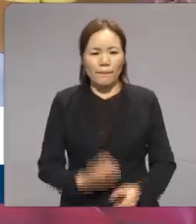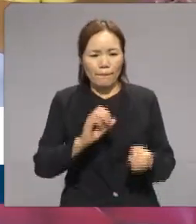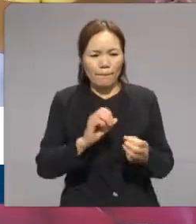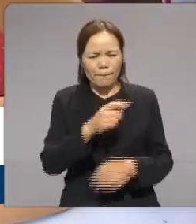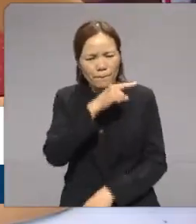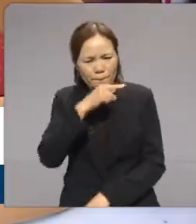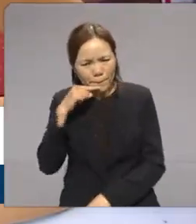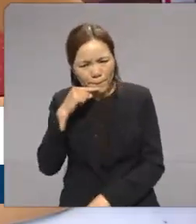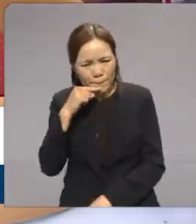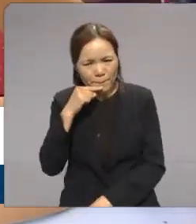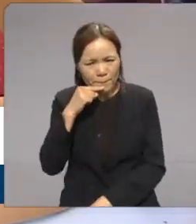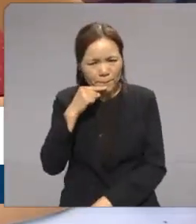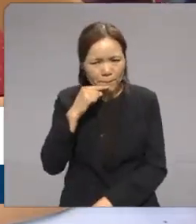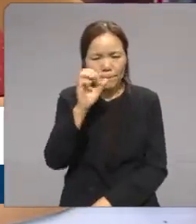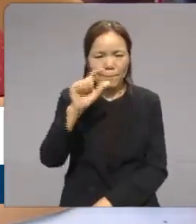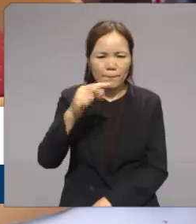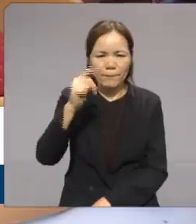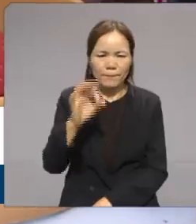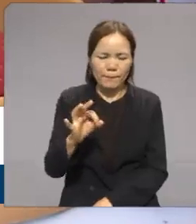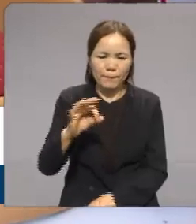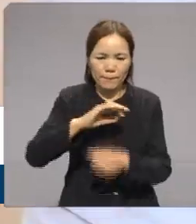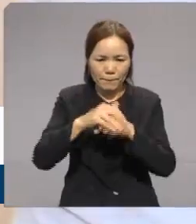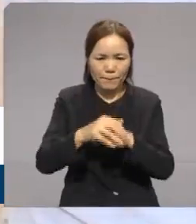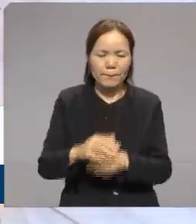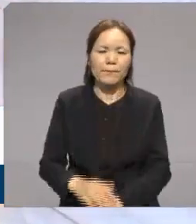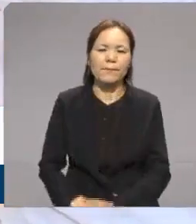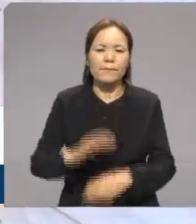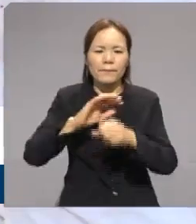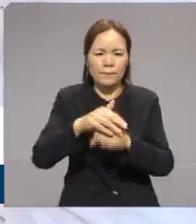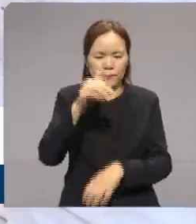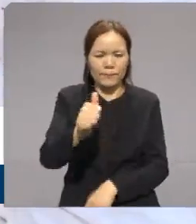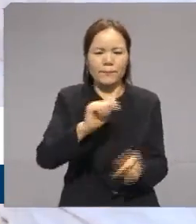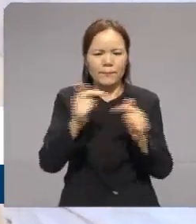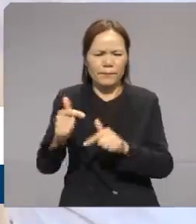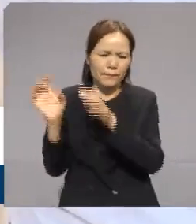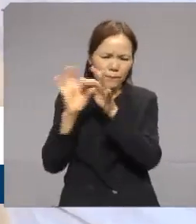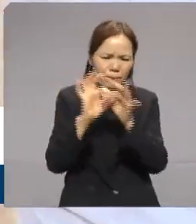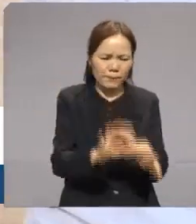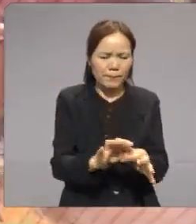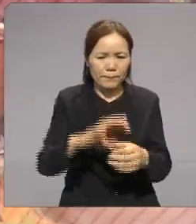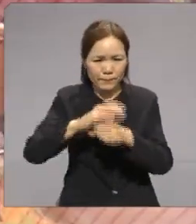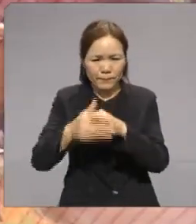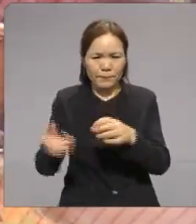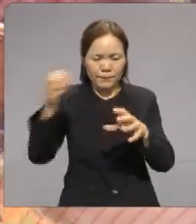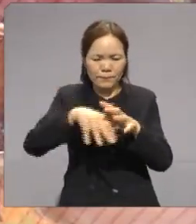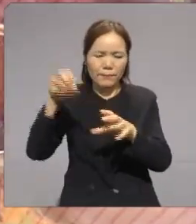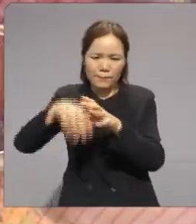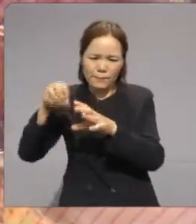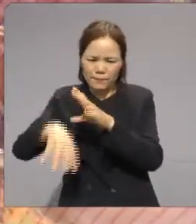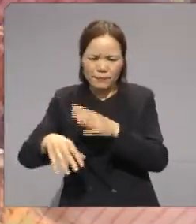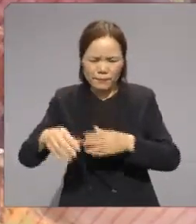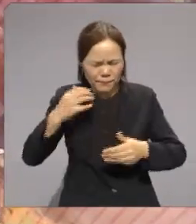새빨갛고 영롱한 빛깔을 내고 있는 안동 사과. 사과 농가 주인들은 쉴새 없이 사과를 바구니에 담느라